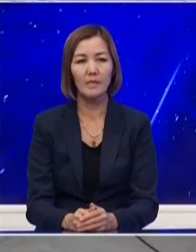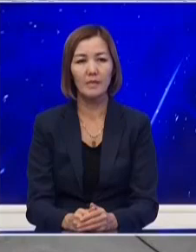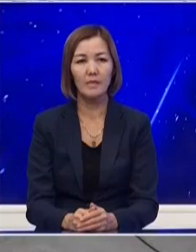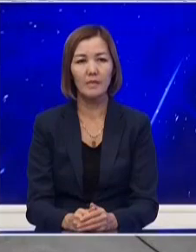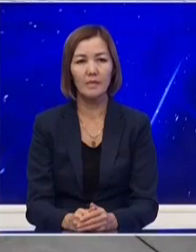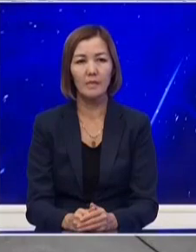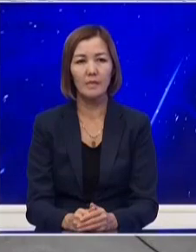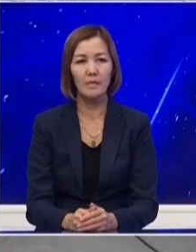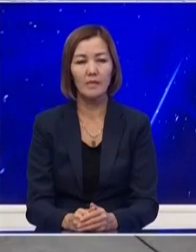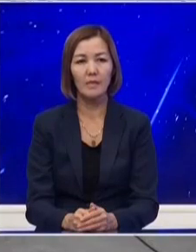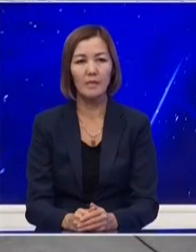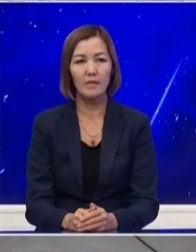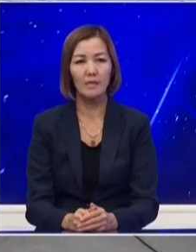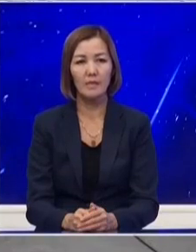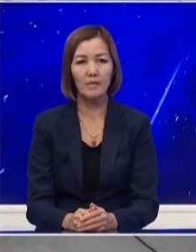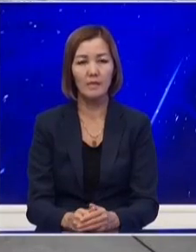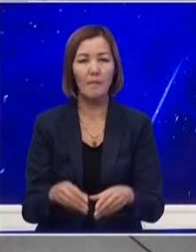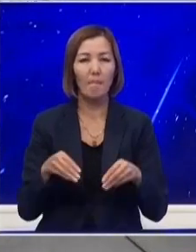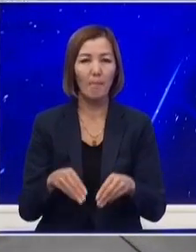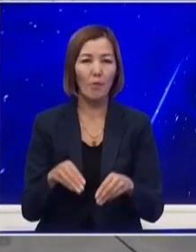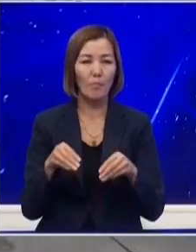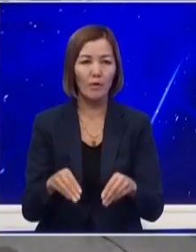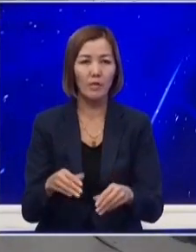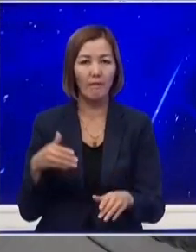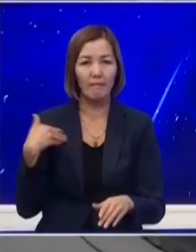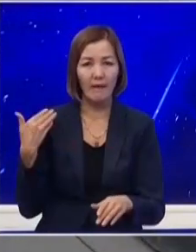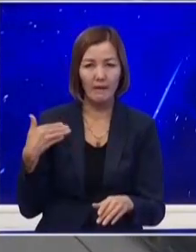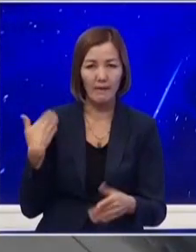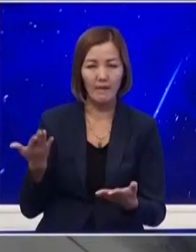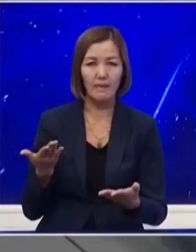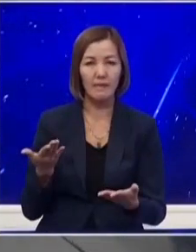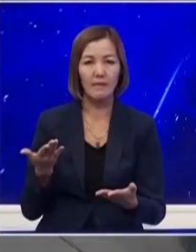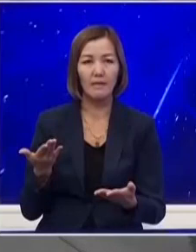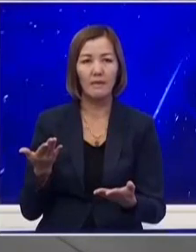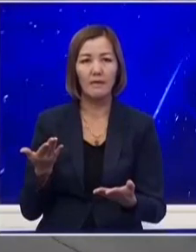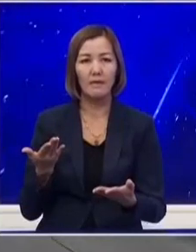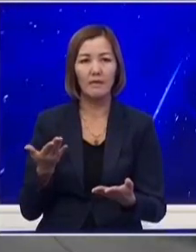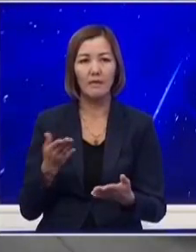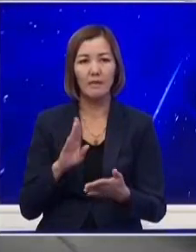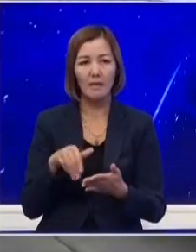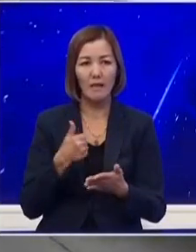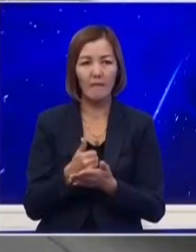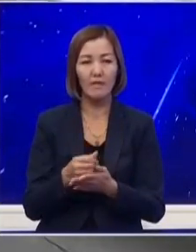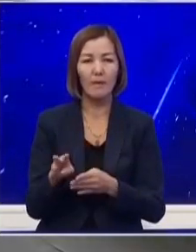Апрескі тілдейтін анау бау-бақшаны дәрілейтін негізгі аппарат осы.